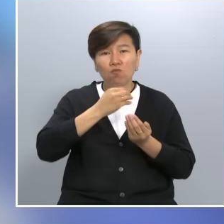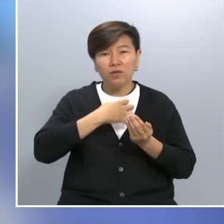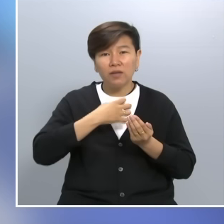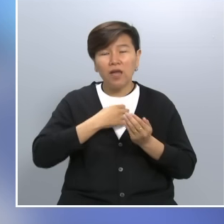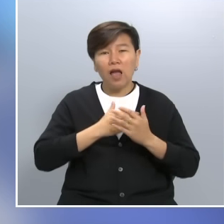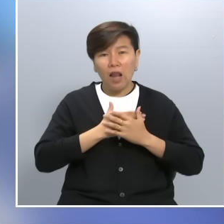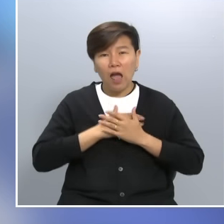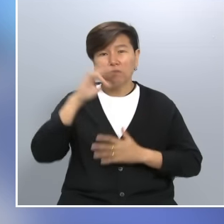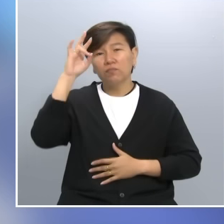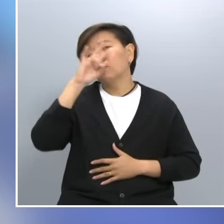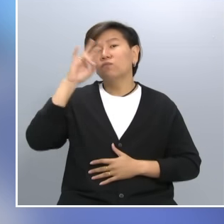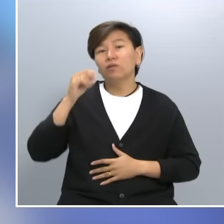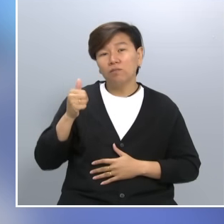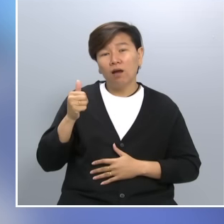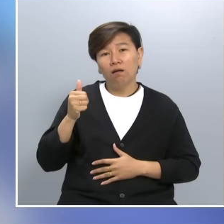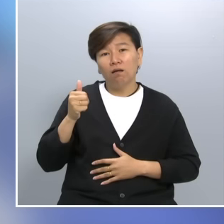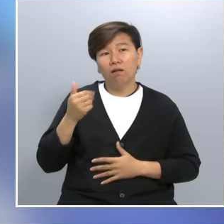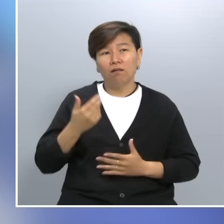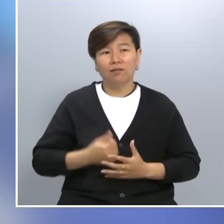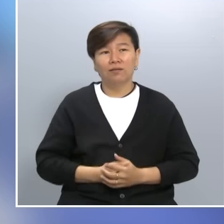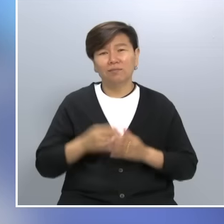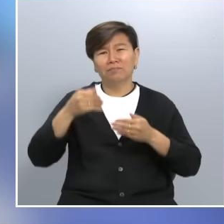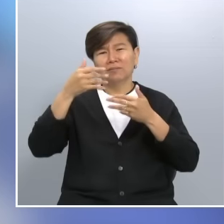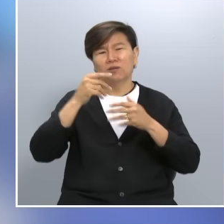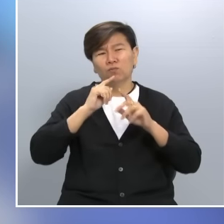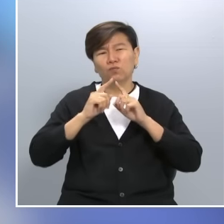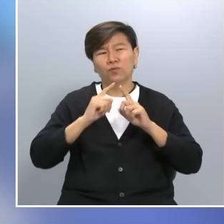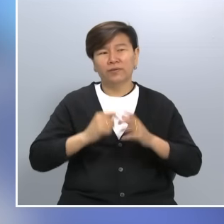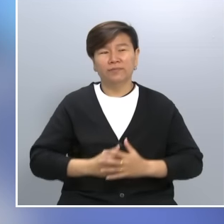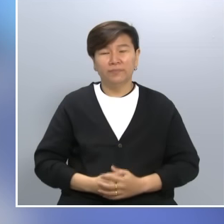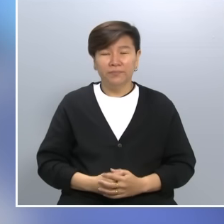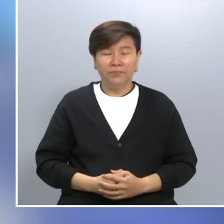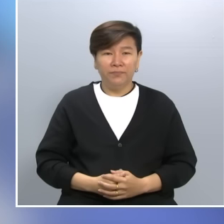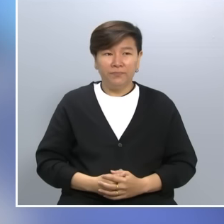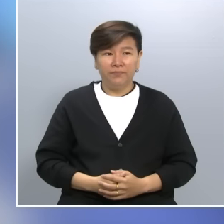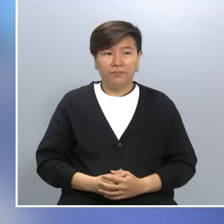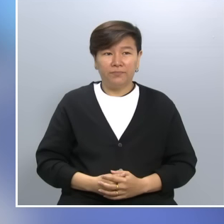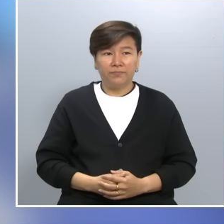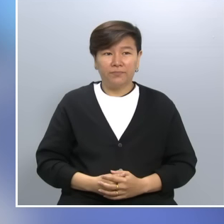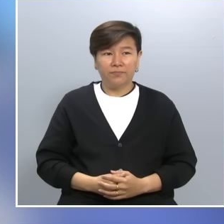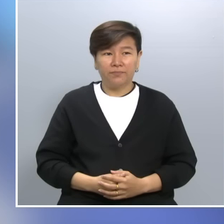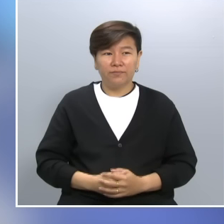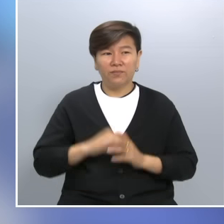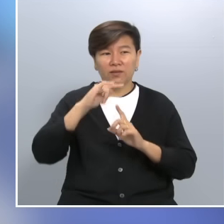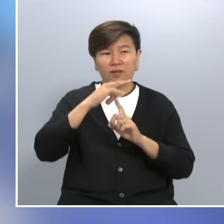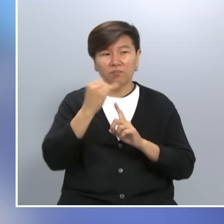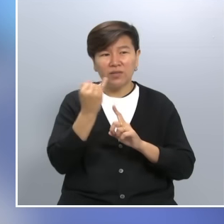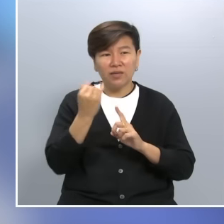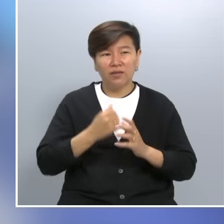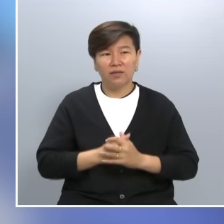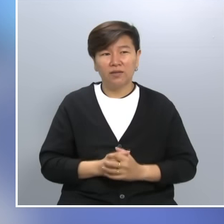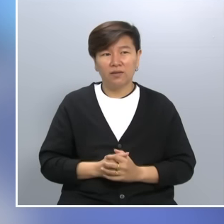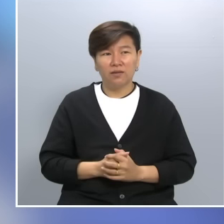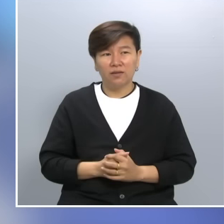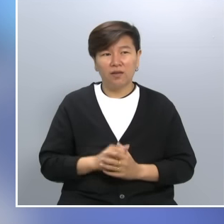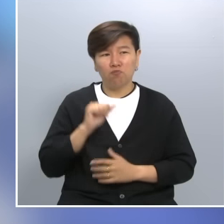เซเว่นดีมยั้นี่อืยังมาคุยอะไรกันแบบนี้ค่ะค่ะสัญญาณไม่ดีที่รักงอนๆๆๆ